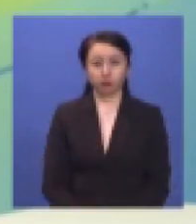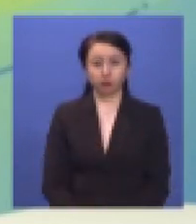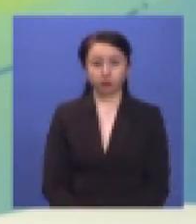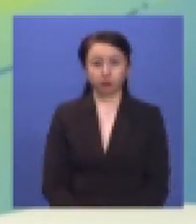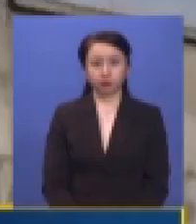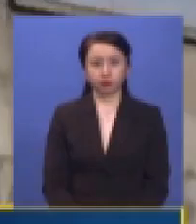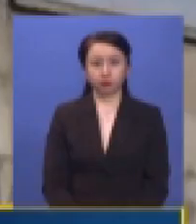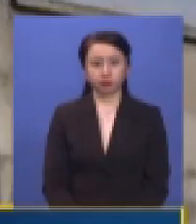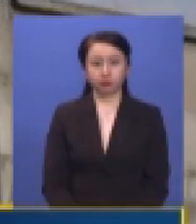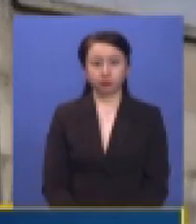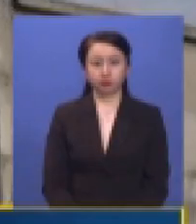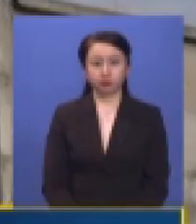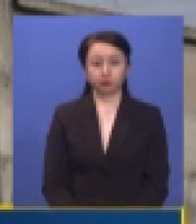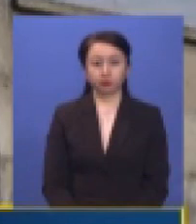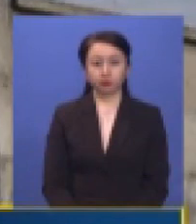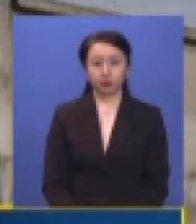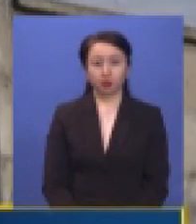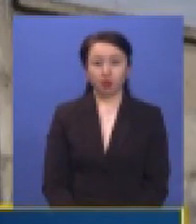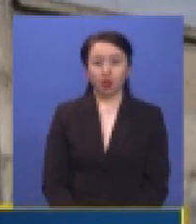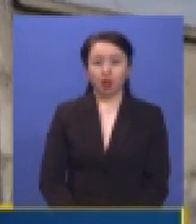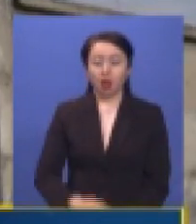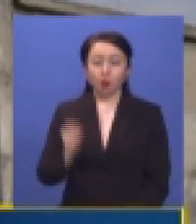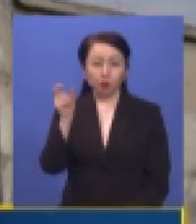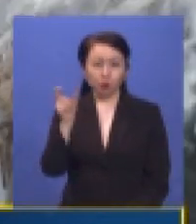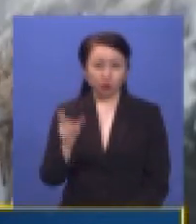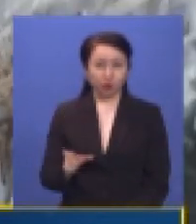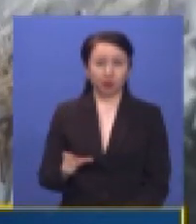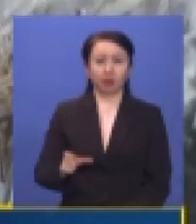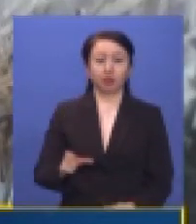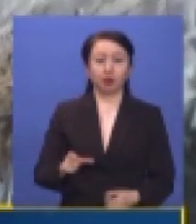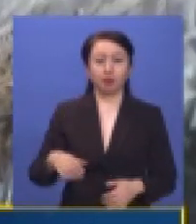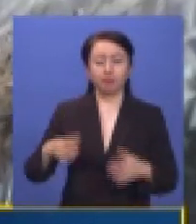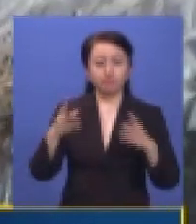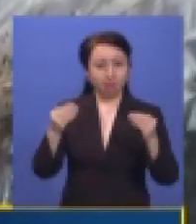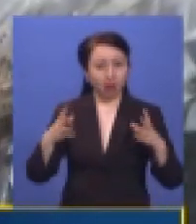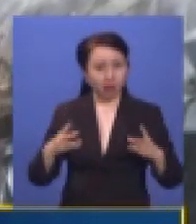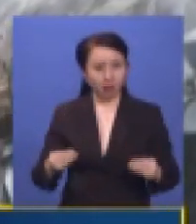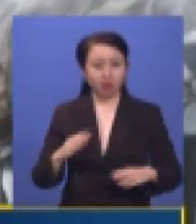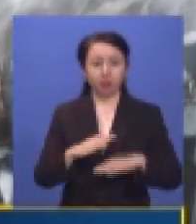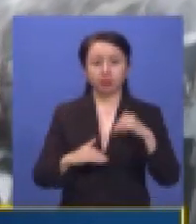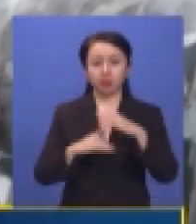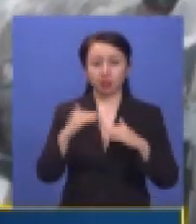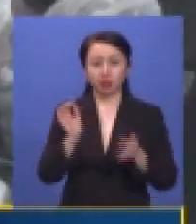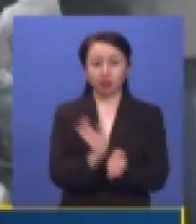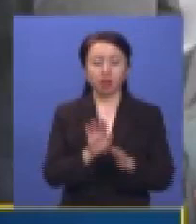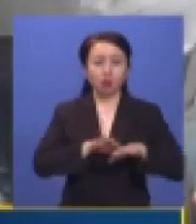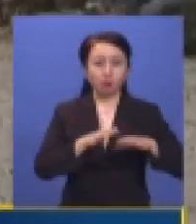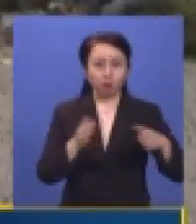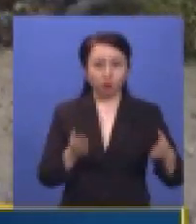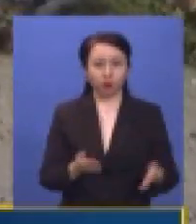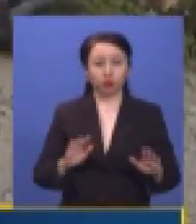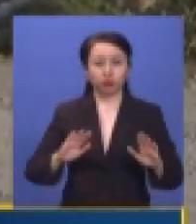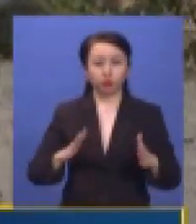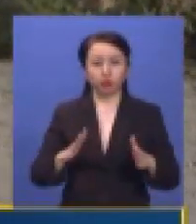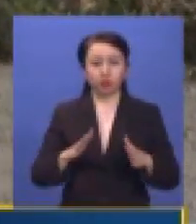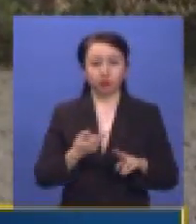департамента полиции. Пластиковые бутылки, пакеты, пищевые отходы и строительный мусор. Периодически в городе возникают